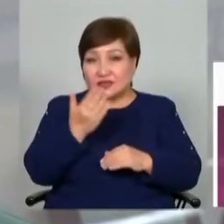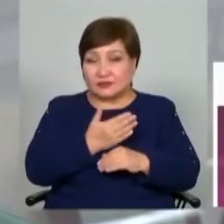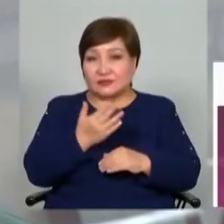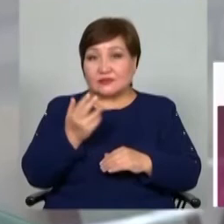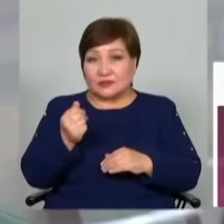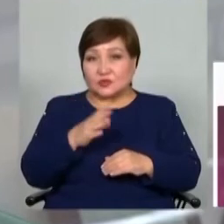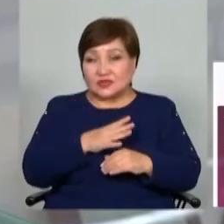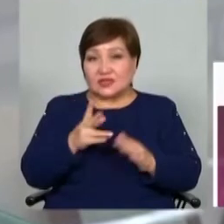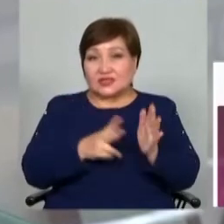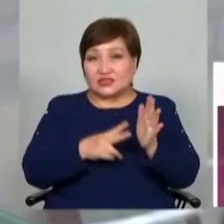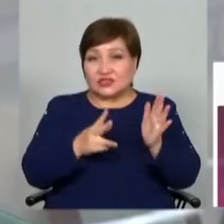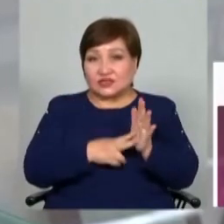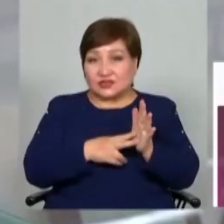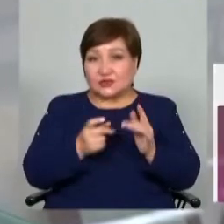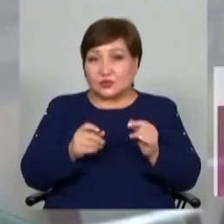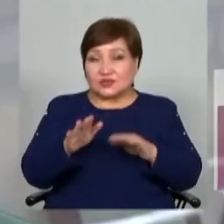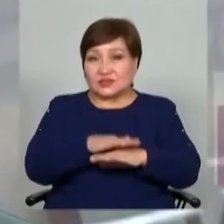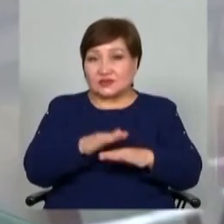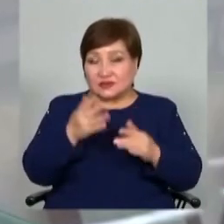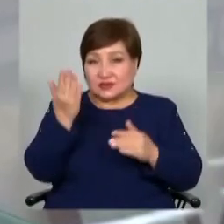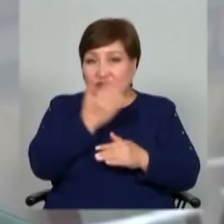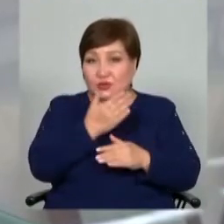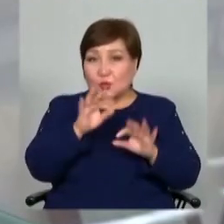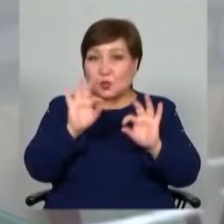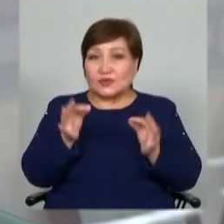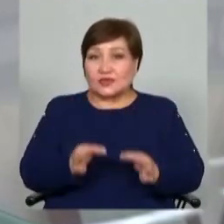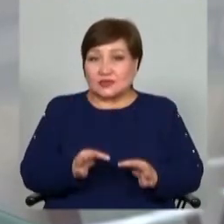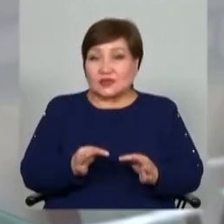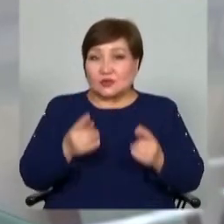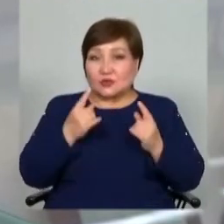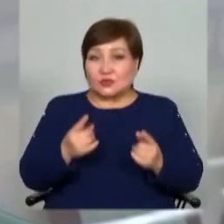ол нағыз халықтың кино өнерінің бір үлкен бір қомақты үлесі.